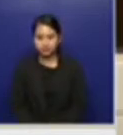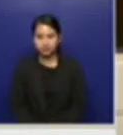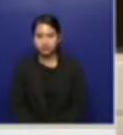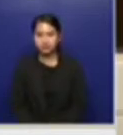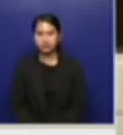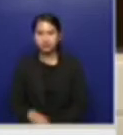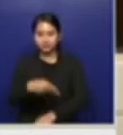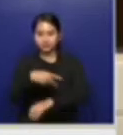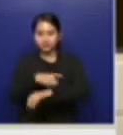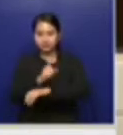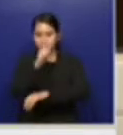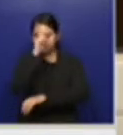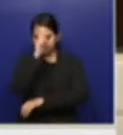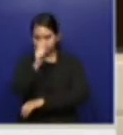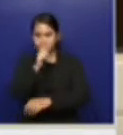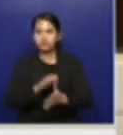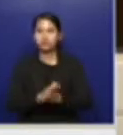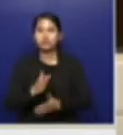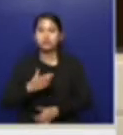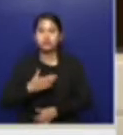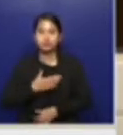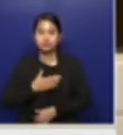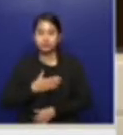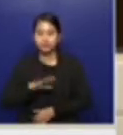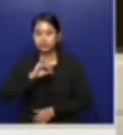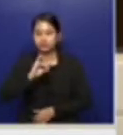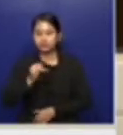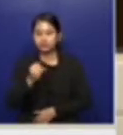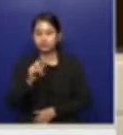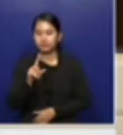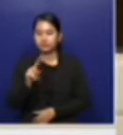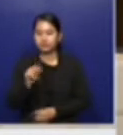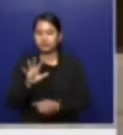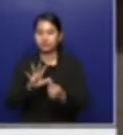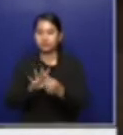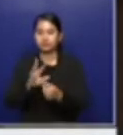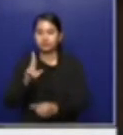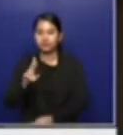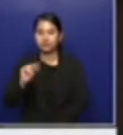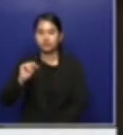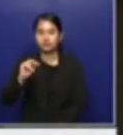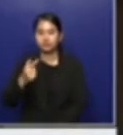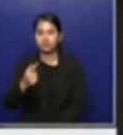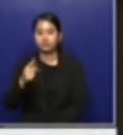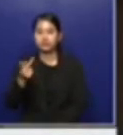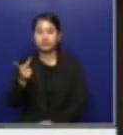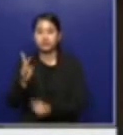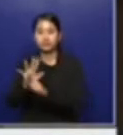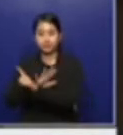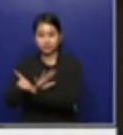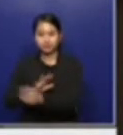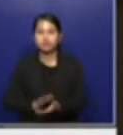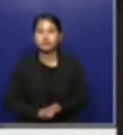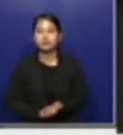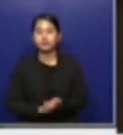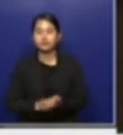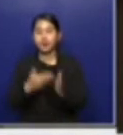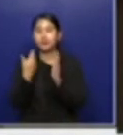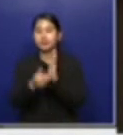กราบเรียนท่านประธานสภาที่เคารพกับผมนายแพทย์จตุรงค์เพ็งนรพัฒน์สมาชิกสภาผู้แทนราษฎรจังหวัดศรีสะเกษพรรคเพื่อไ